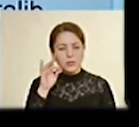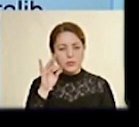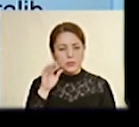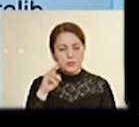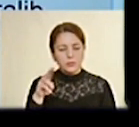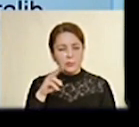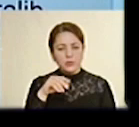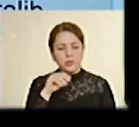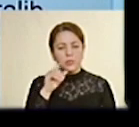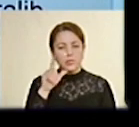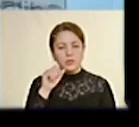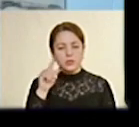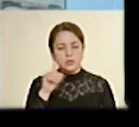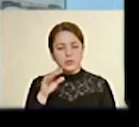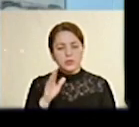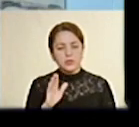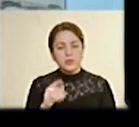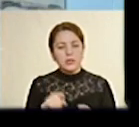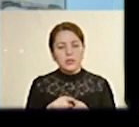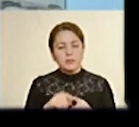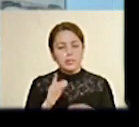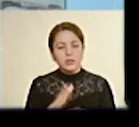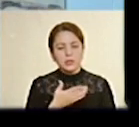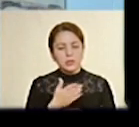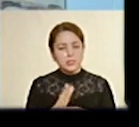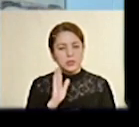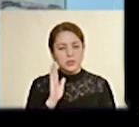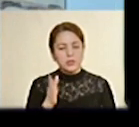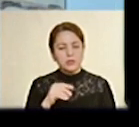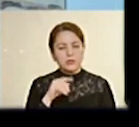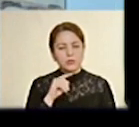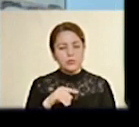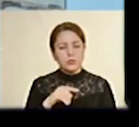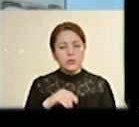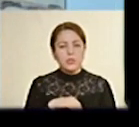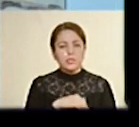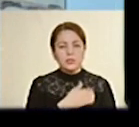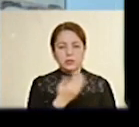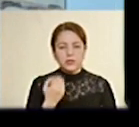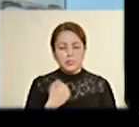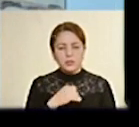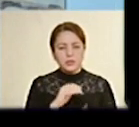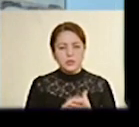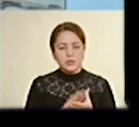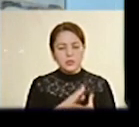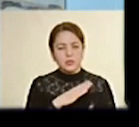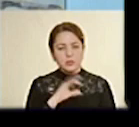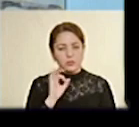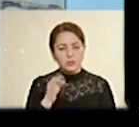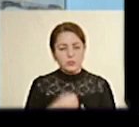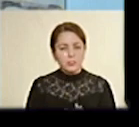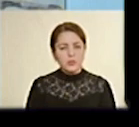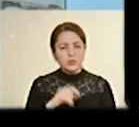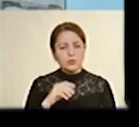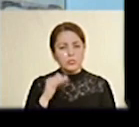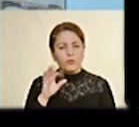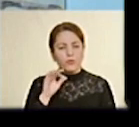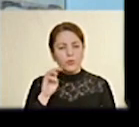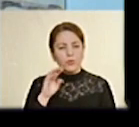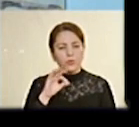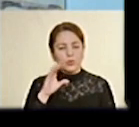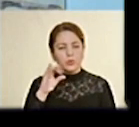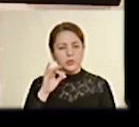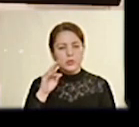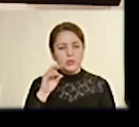havoga chiqadi. Bu jarayon sizga tanish, to'g'rimi? Xo'sh, mana shu fotosintez jarayoni